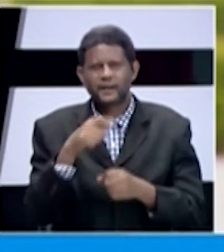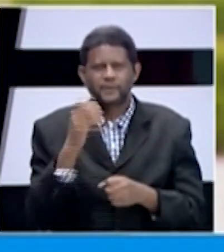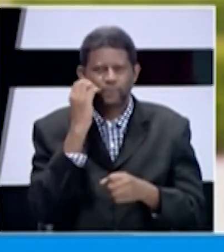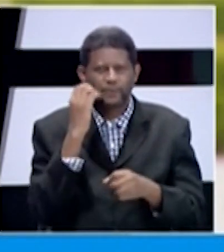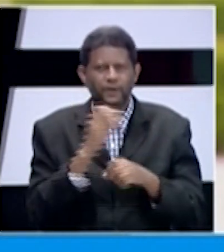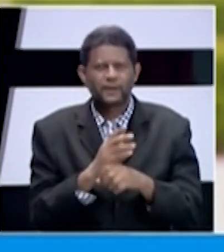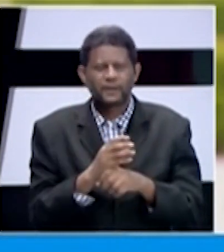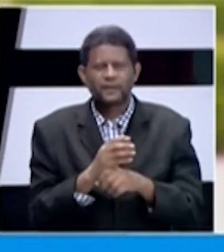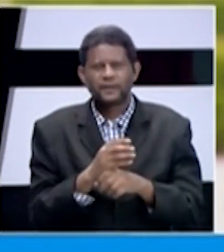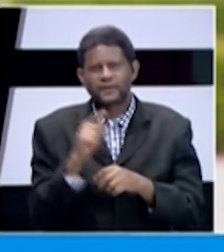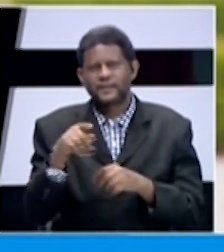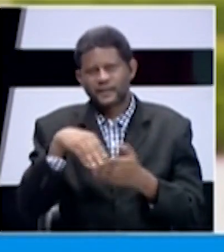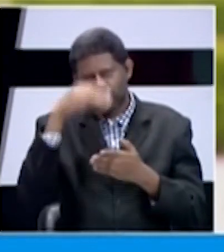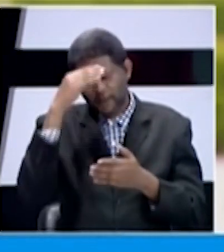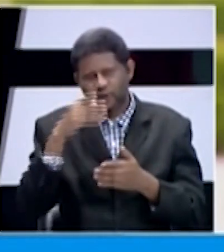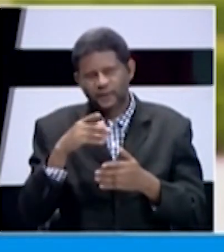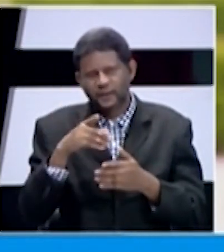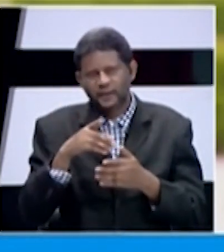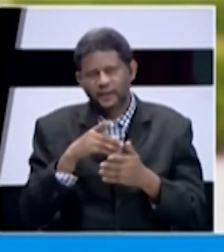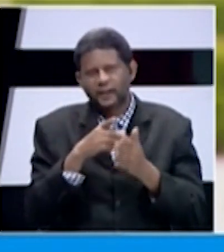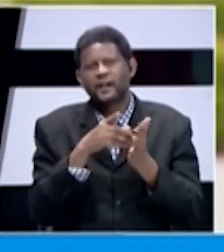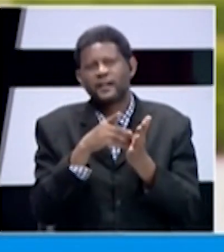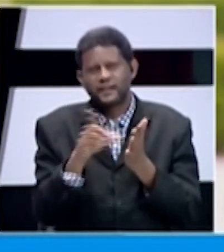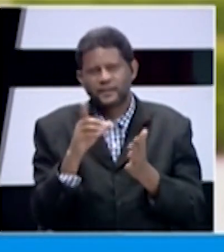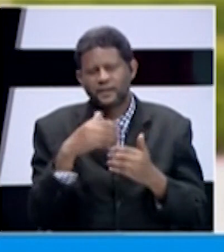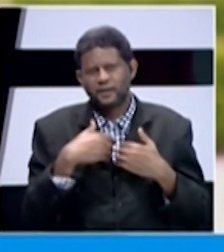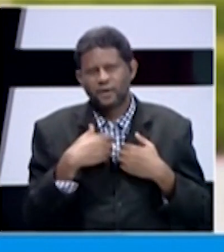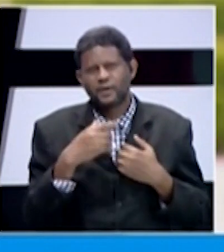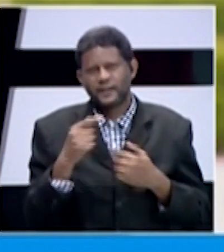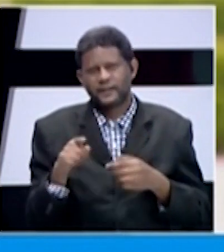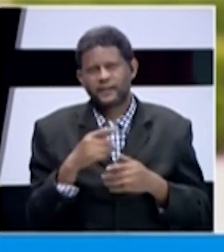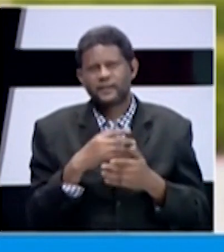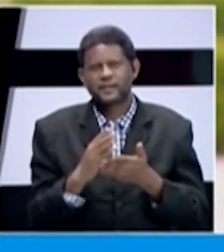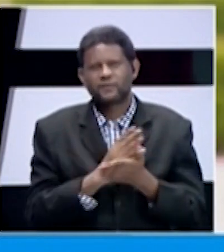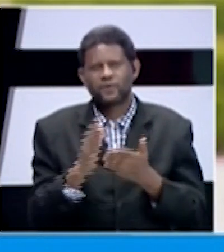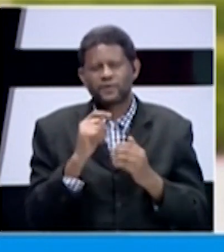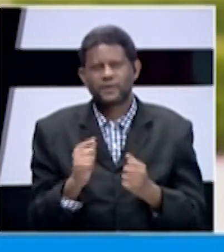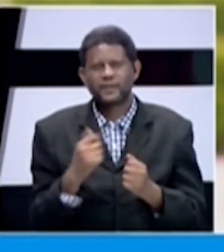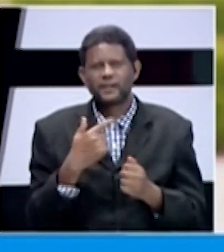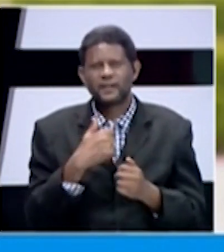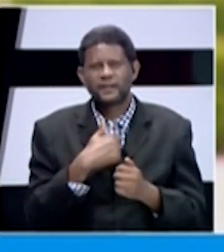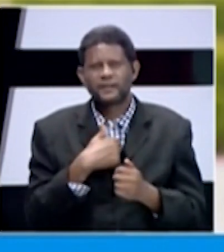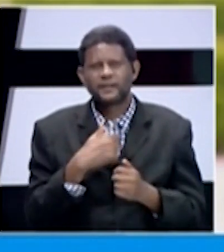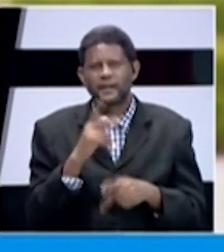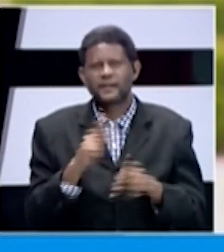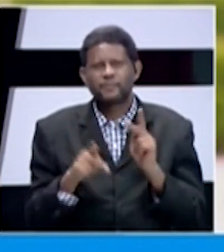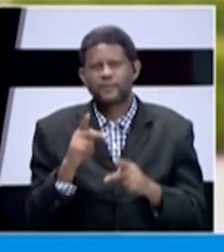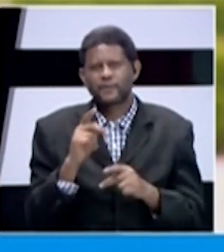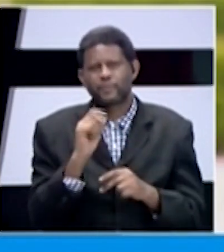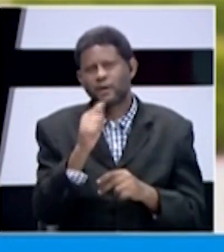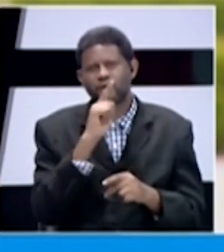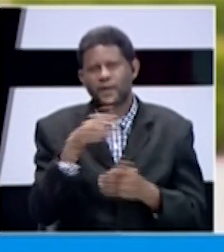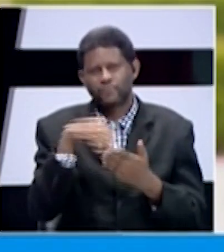ብዝህልወኒ ተዘምሃርኒ ህዝቢ እንትክሕስ እዩ ናተይ ዝተዋፅኦ ዝህሉና ብቲ ዘለኒ ናይ ህዝቢ እዩ በዕሎም ሂሩኒ ዘሎ